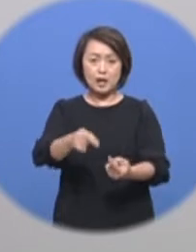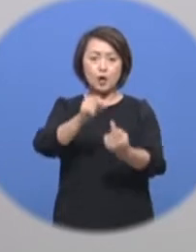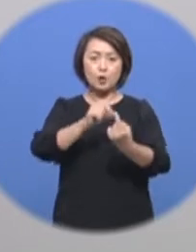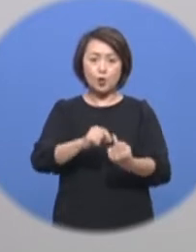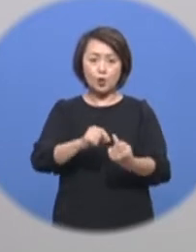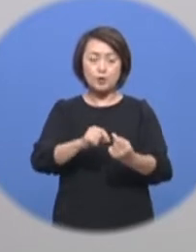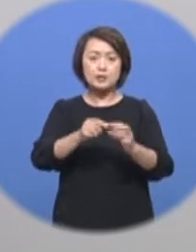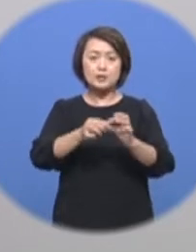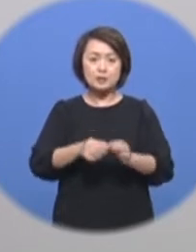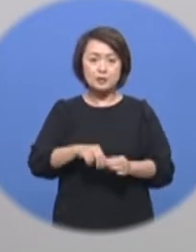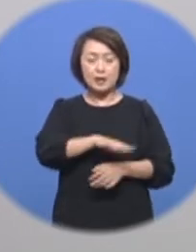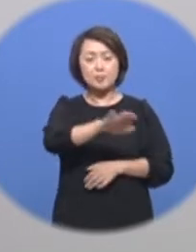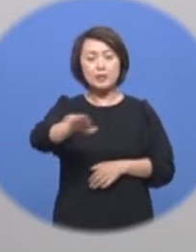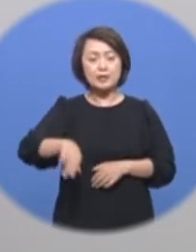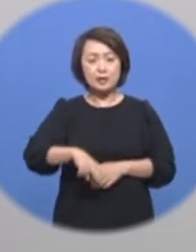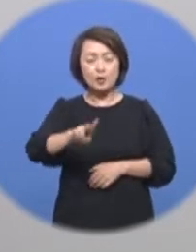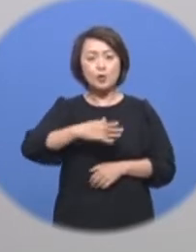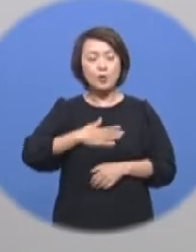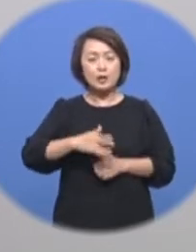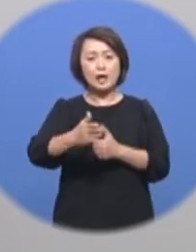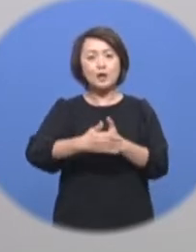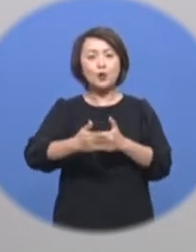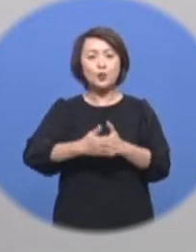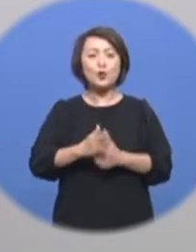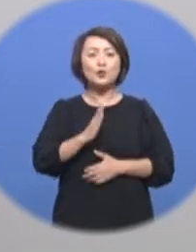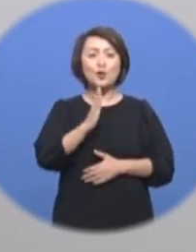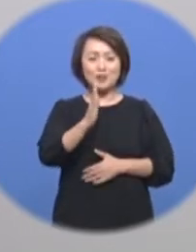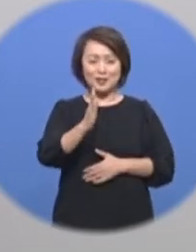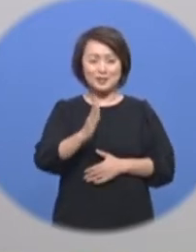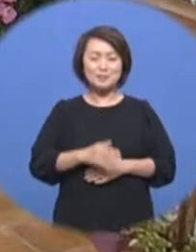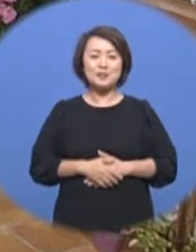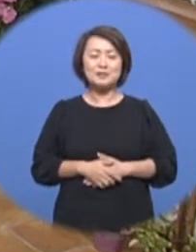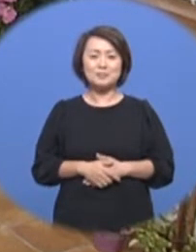ご理解ご協力をよろしくお願いいたします。